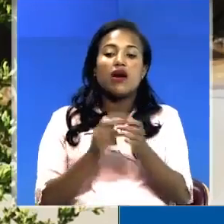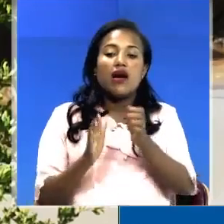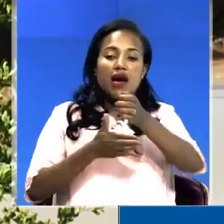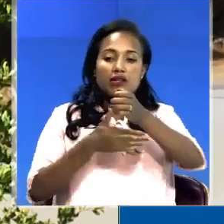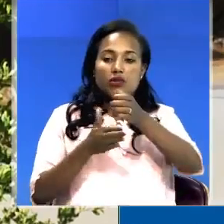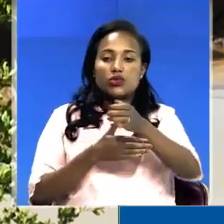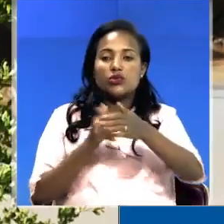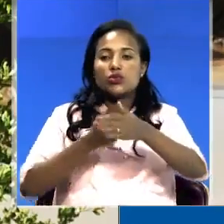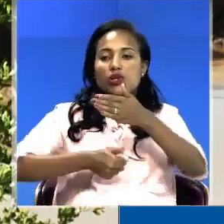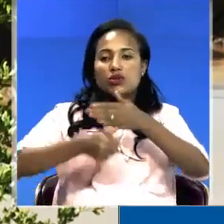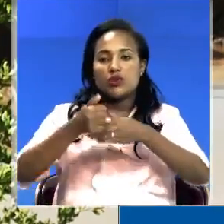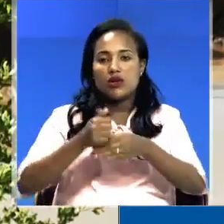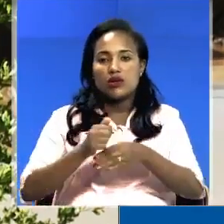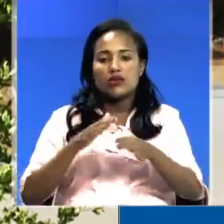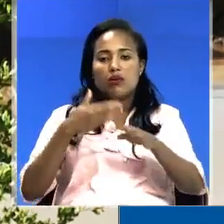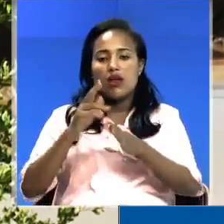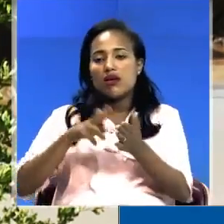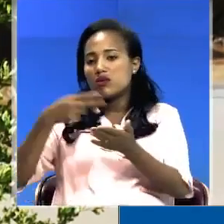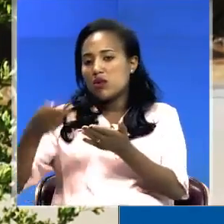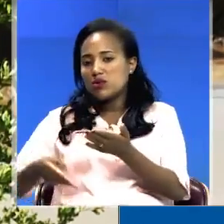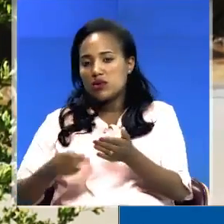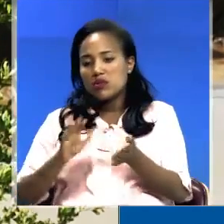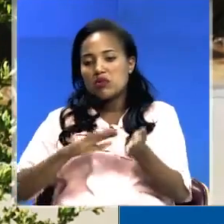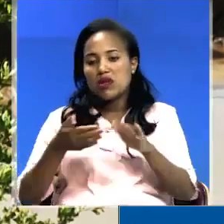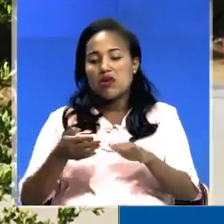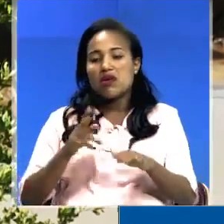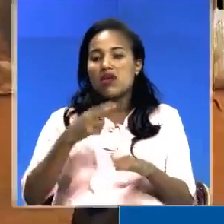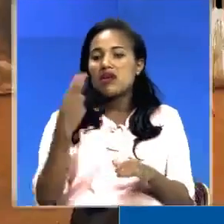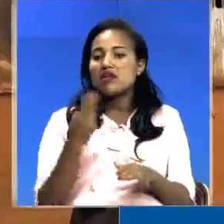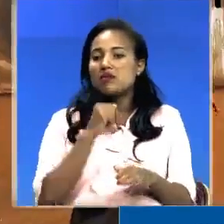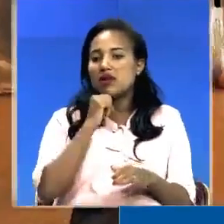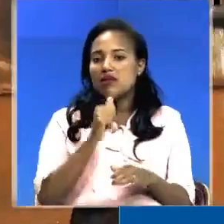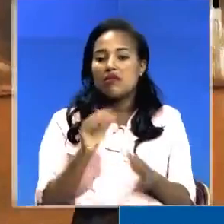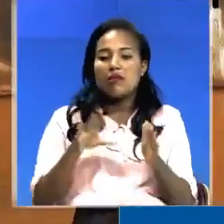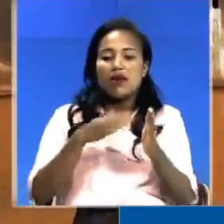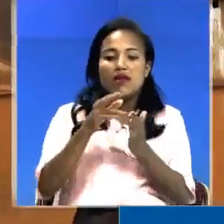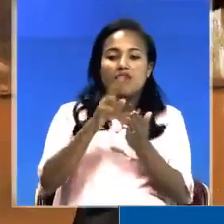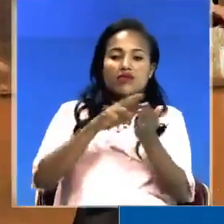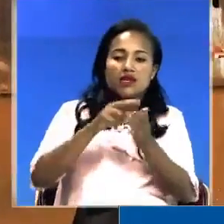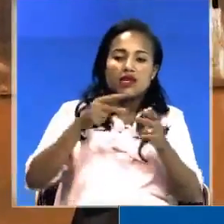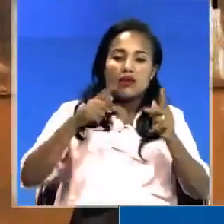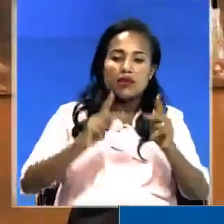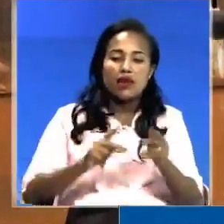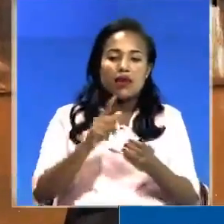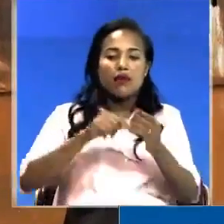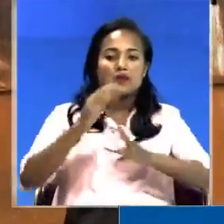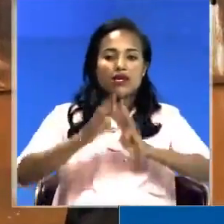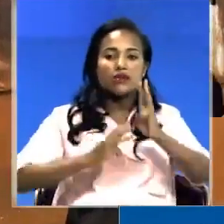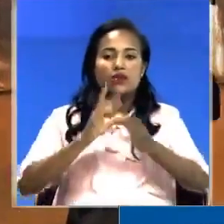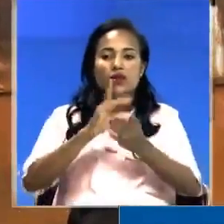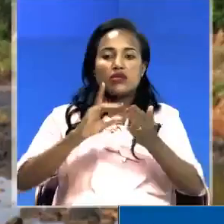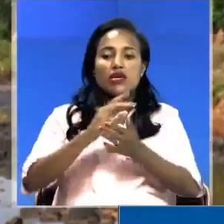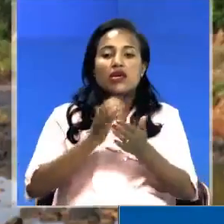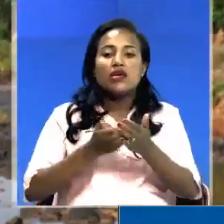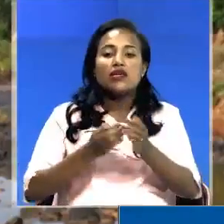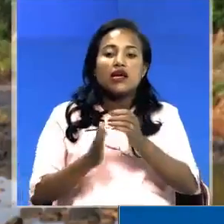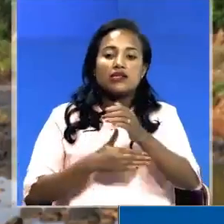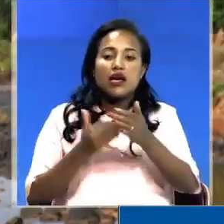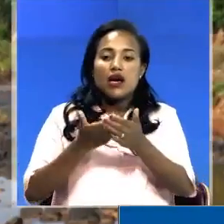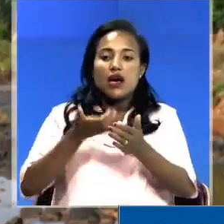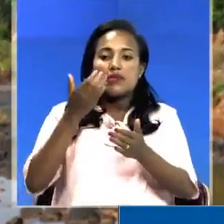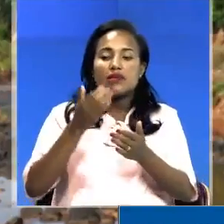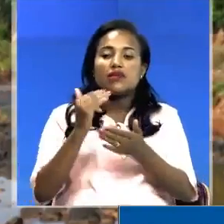ነው። አዎ ይሞታሉ። ለጥቅም አይደለም ይውሉም አሉ። በባህር ዳር ዩኒቨርሲቲ ግብርናና አካባቢ ሳይንስ ኮሌጅ የአሳ ሀብትና ዱር ህይወት ትምህርት